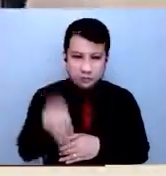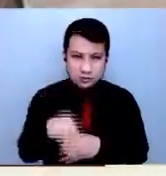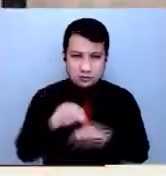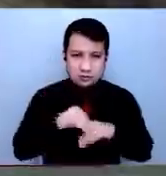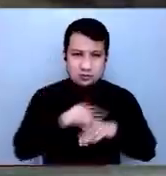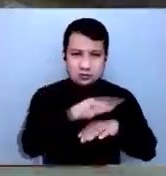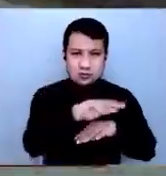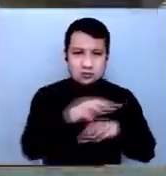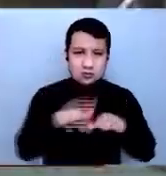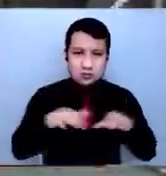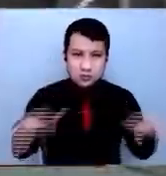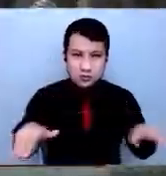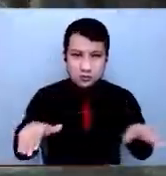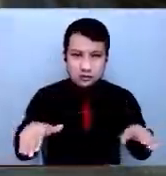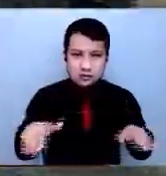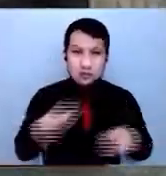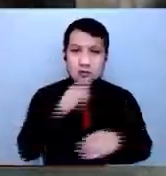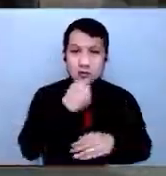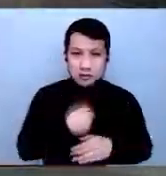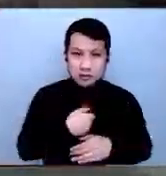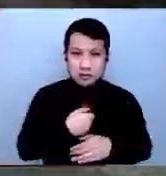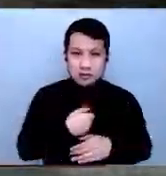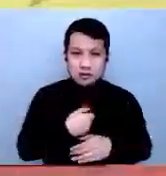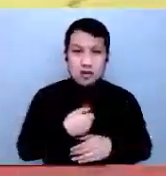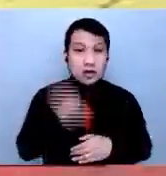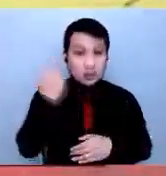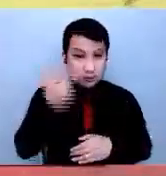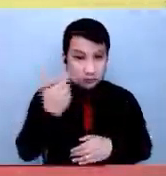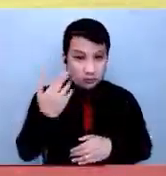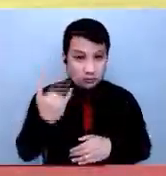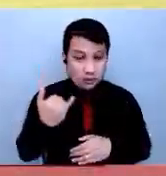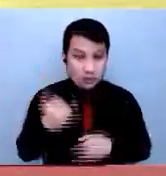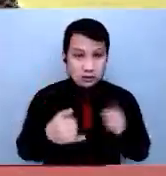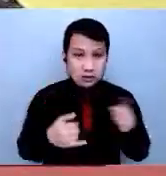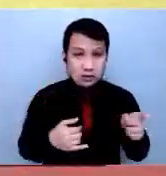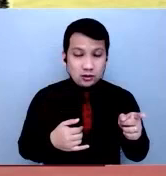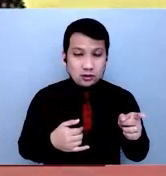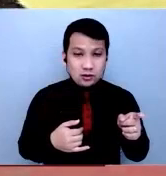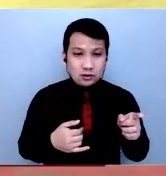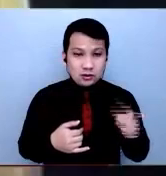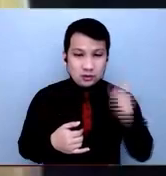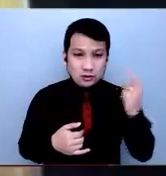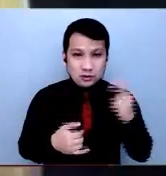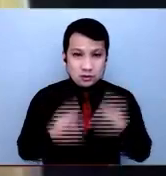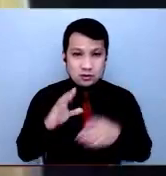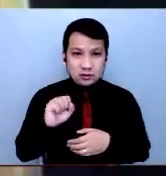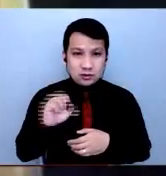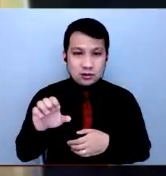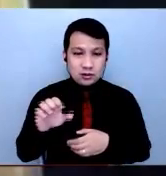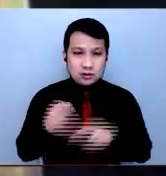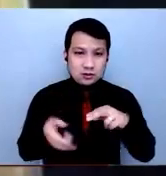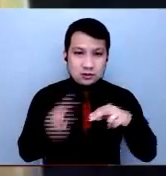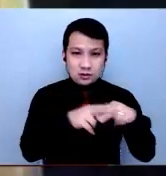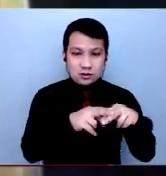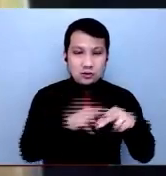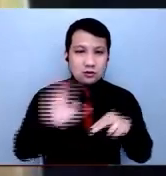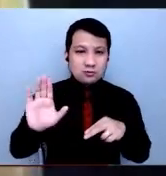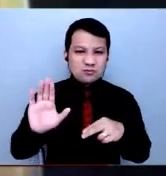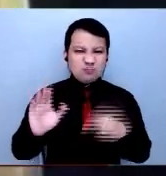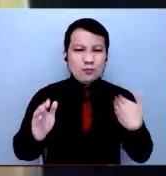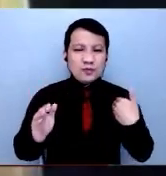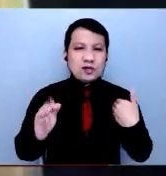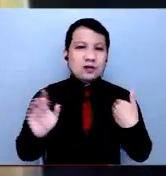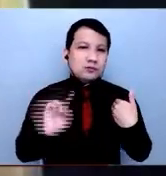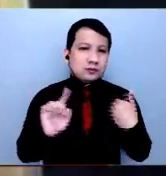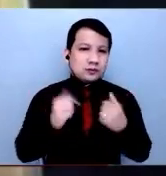sa mga bata kumpara sa matatanda at ang dahilan. Part of the recent cases increase in the UK was they're no longer